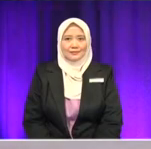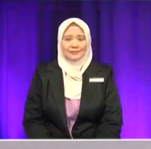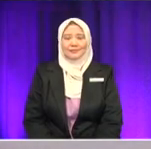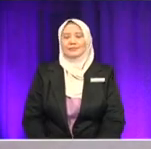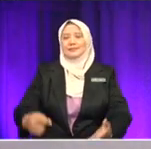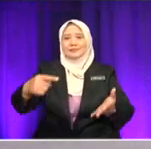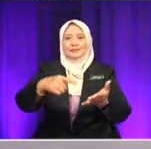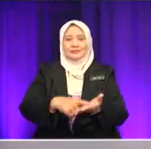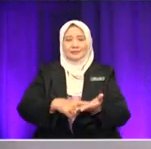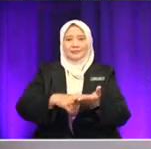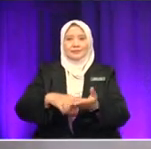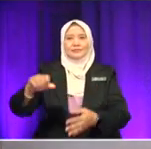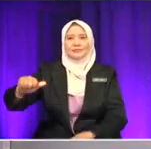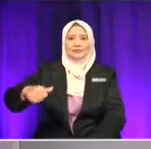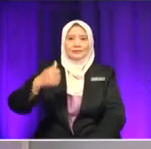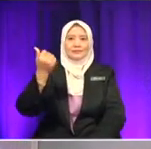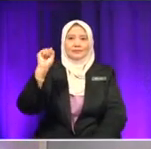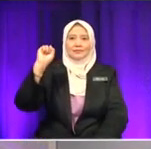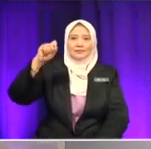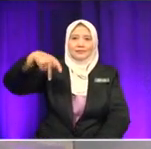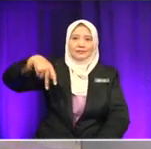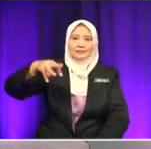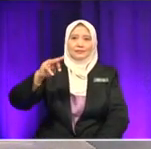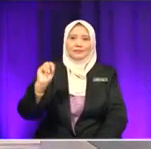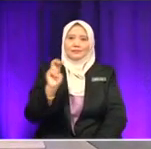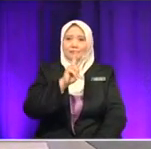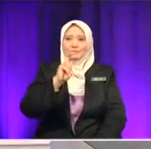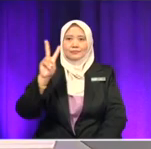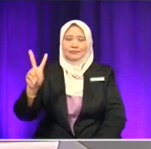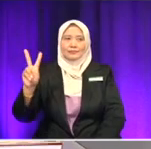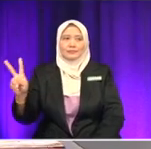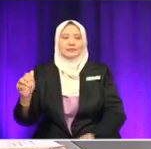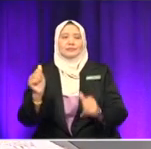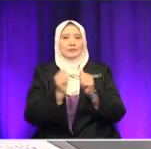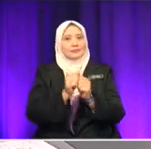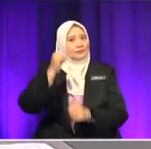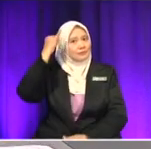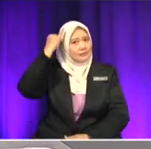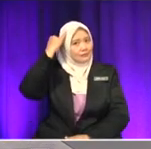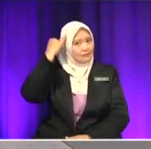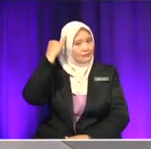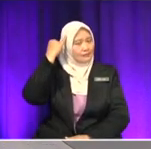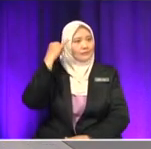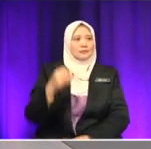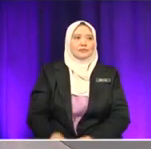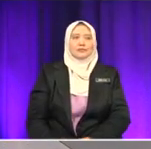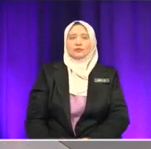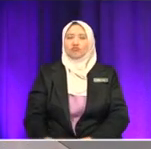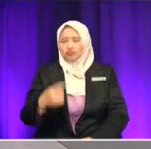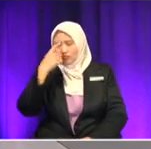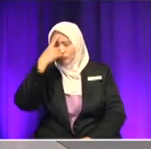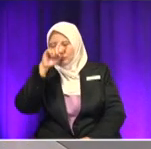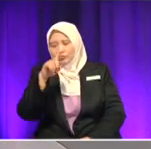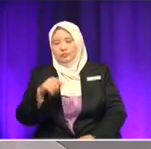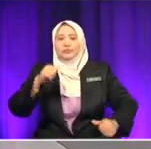Inilah dia slot sukses SPM 2022 bersama saya pengacara anda, Irfan Syam, di mana kita sedang membicarakan tentang